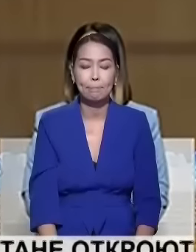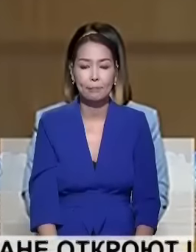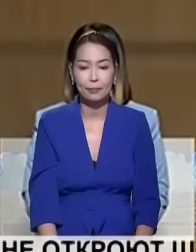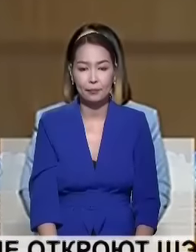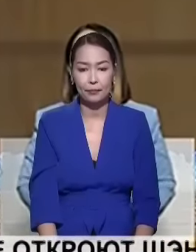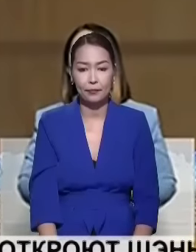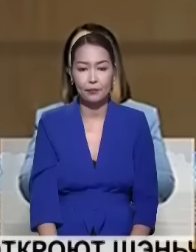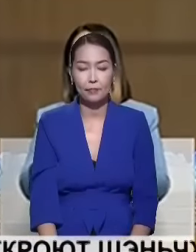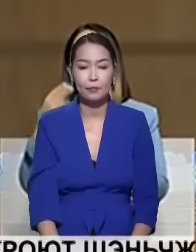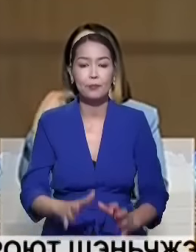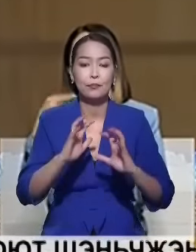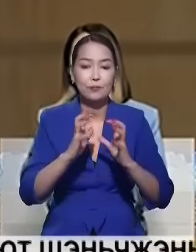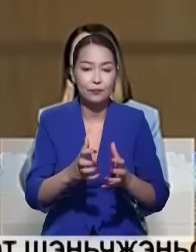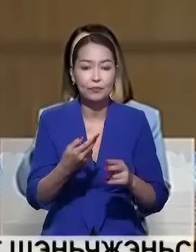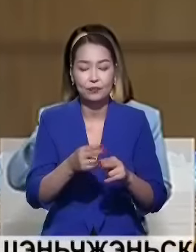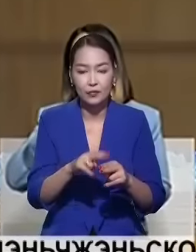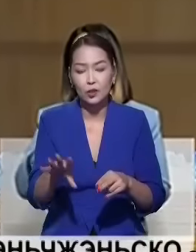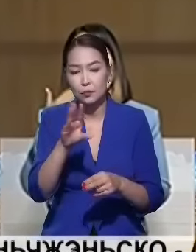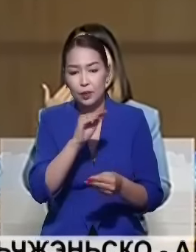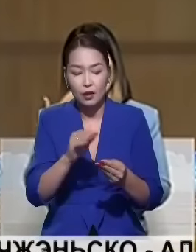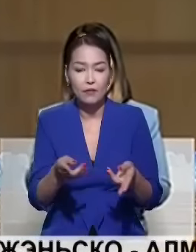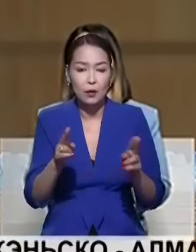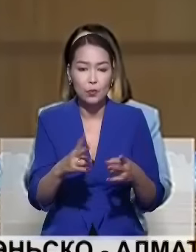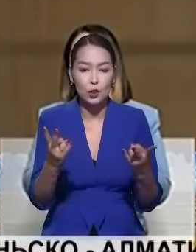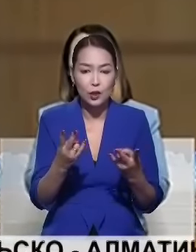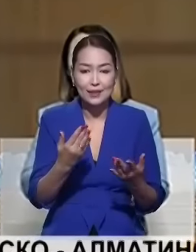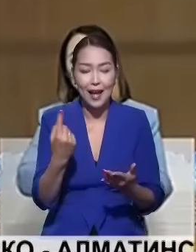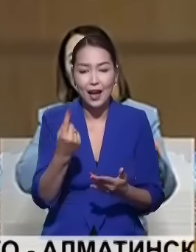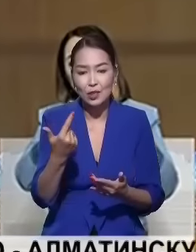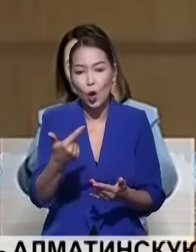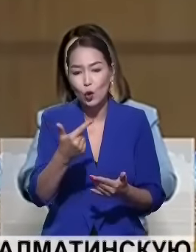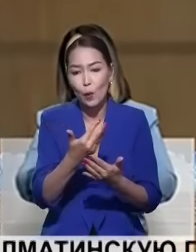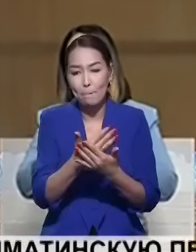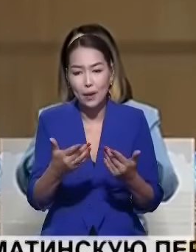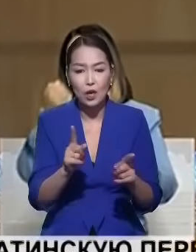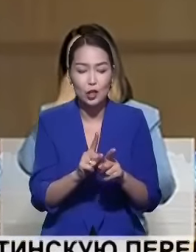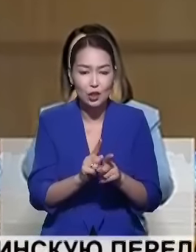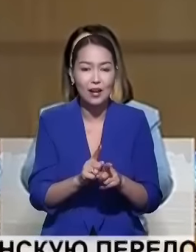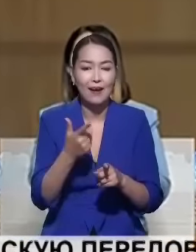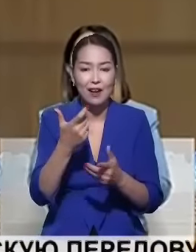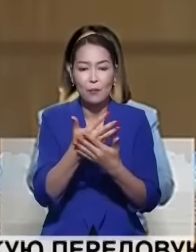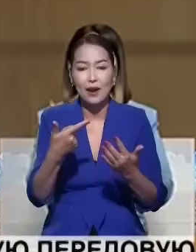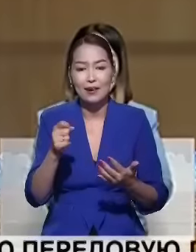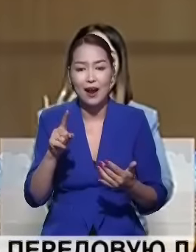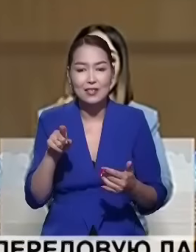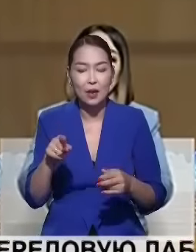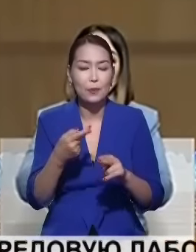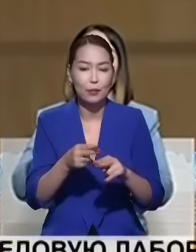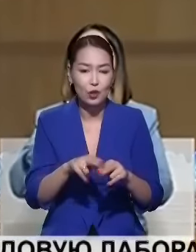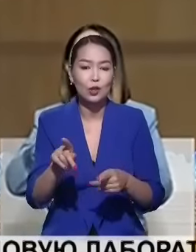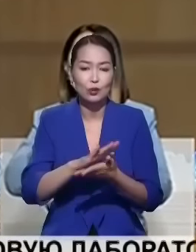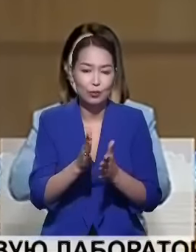Нам нужен мир на Ближнем Востоке, начиная с немедленного гуманитарного прекращения огня в Газе, заканчивая